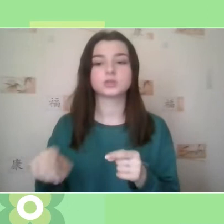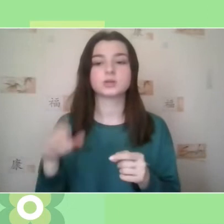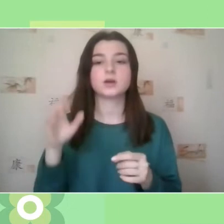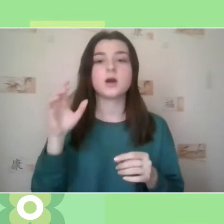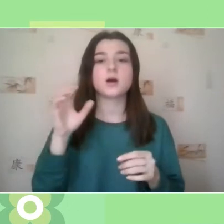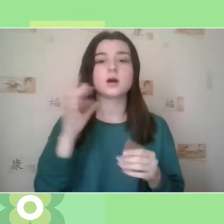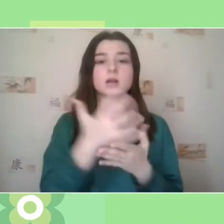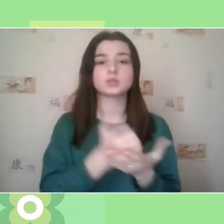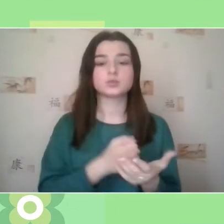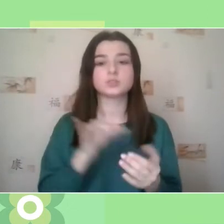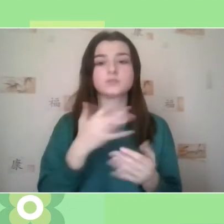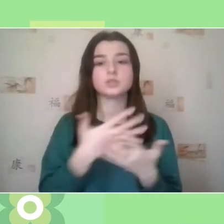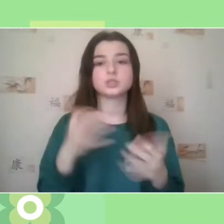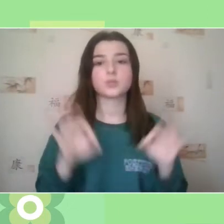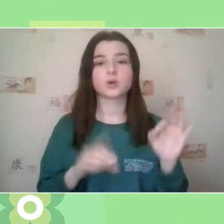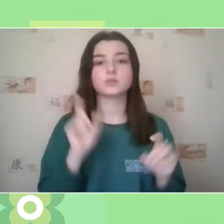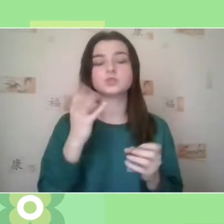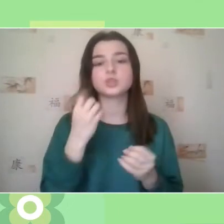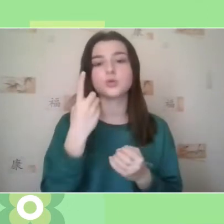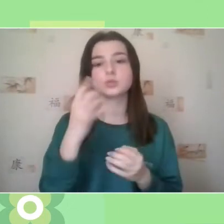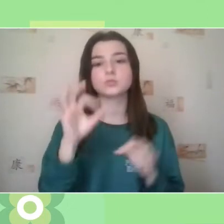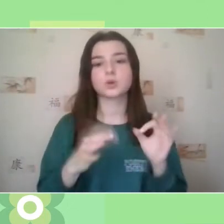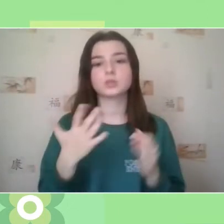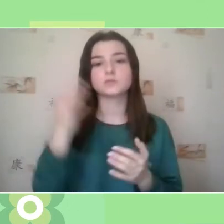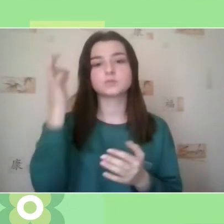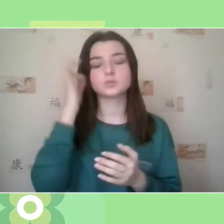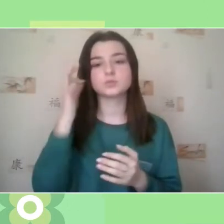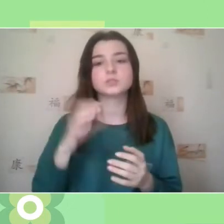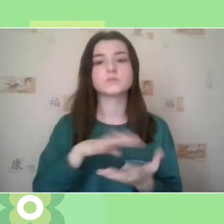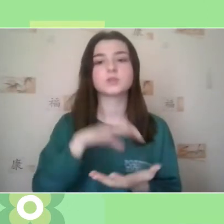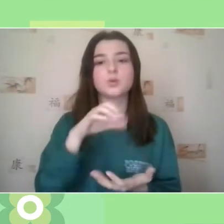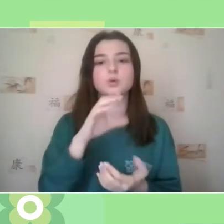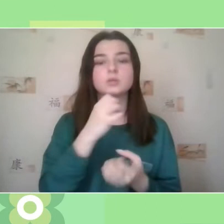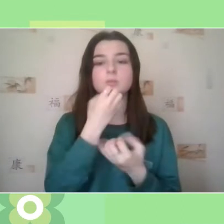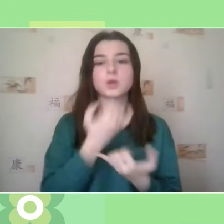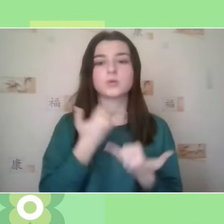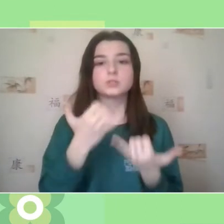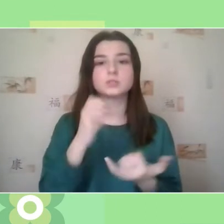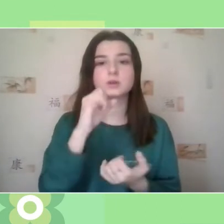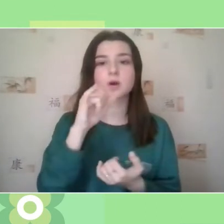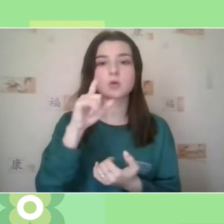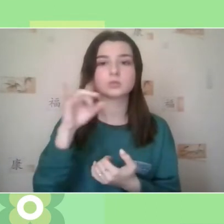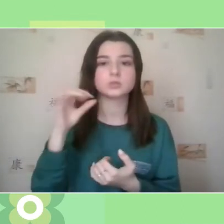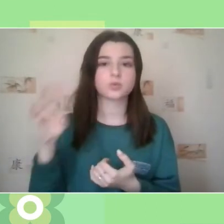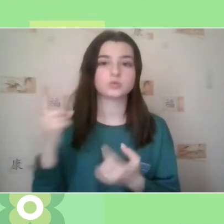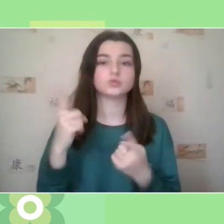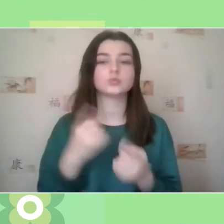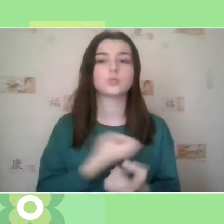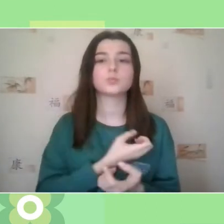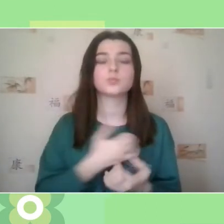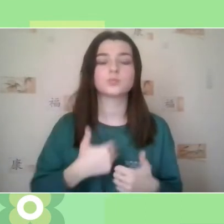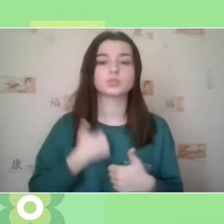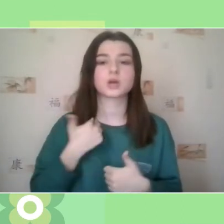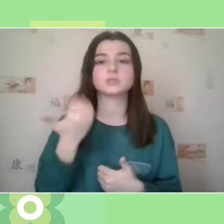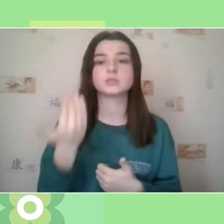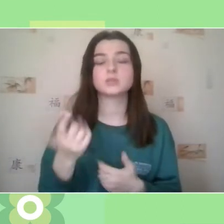наступних проєктів. Ще один проєкт, про який я вже згадувала, це великодній благодійний аукціон. Чому я ним пишаюся? Мало того, що він проходить вже більше